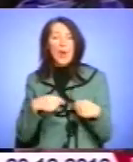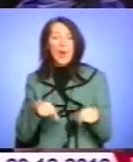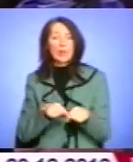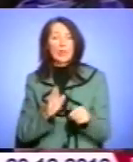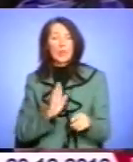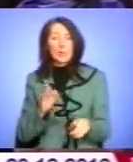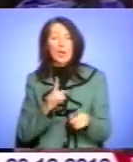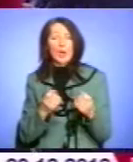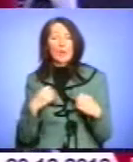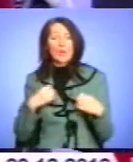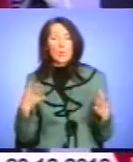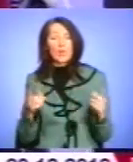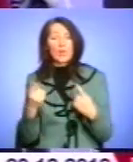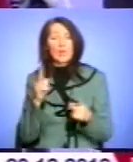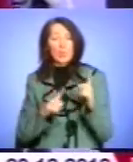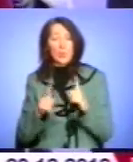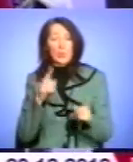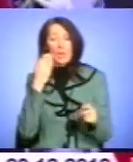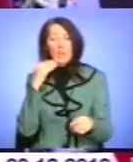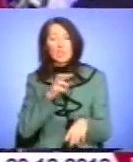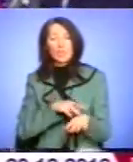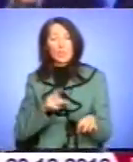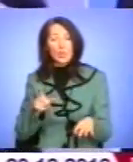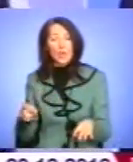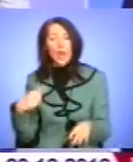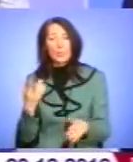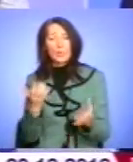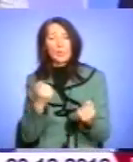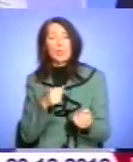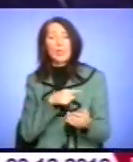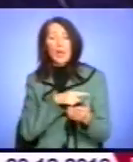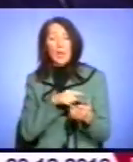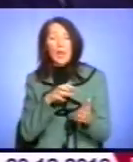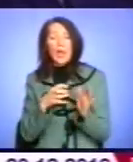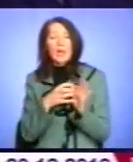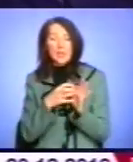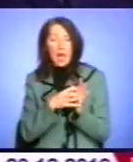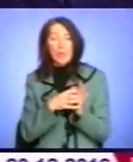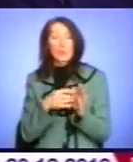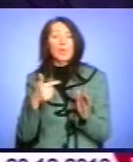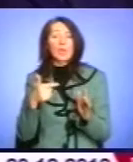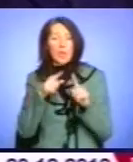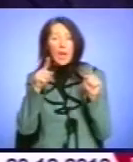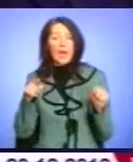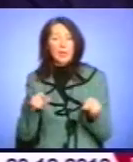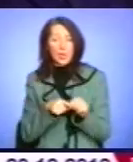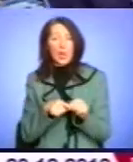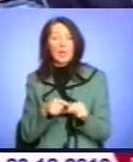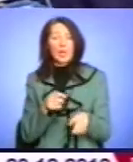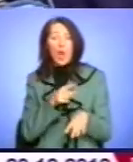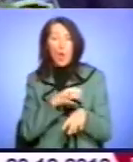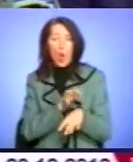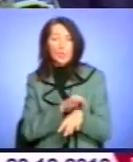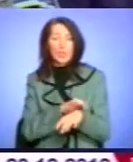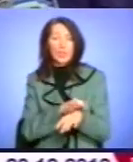зібрання. Кращі міліціонери області отримали відзнаки, грамоти, іменні годинники, ордени і навіть сертифікати на квартири.